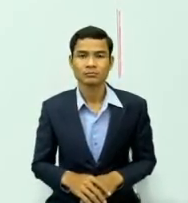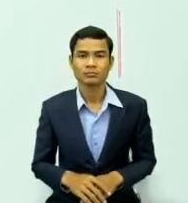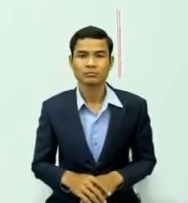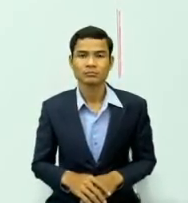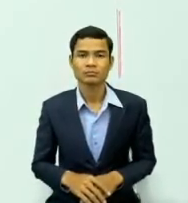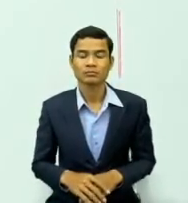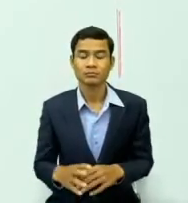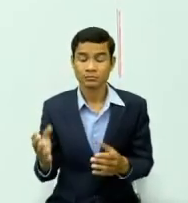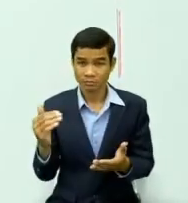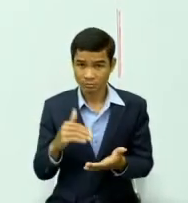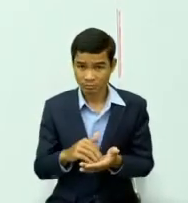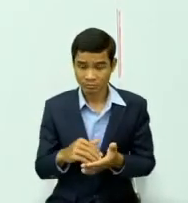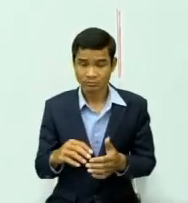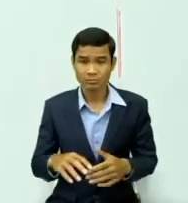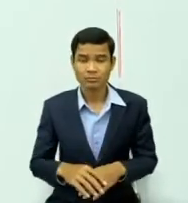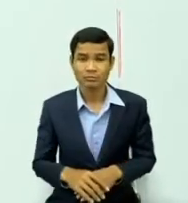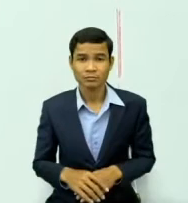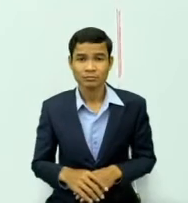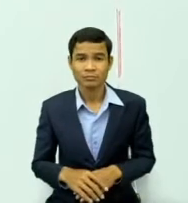chà mà đón tiếp con